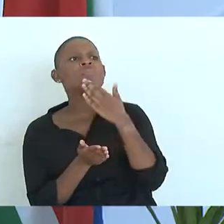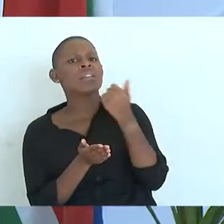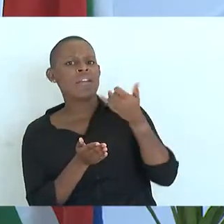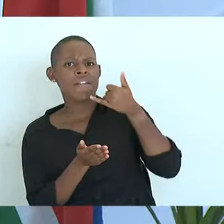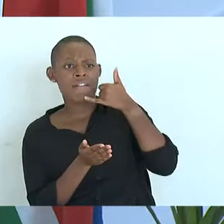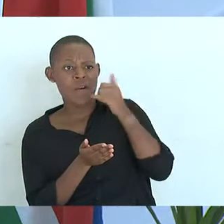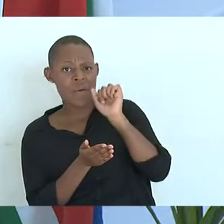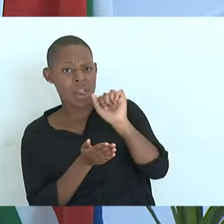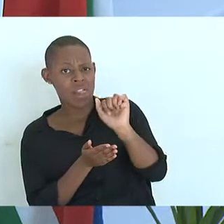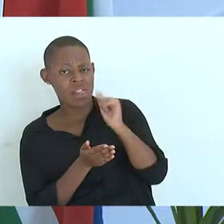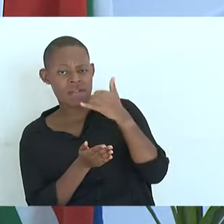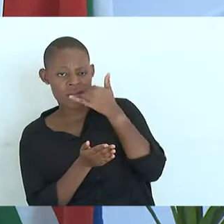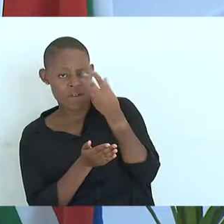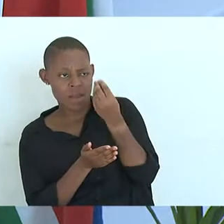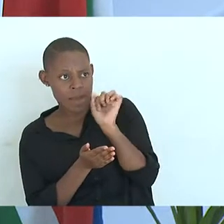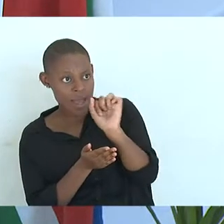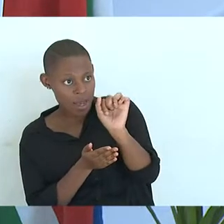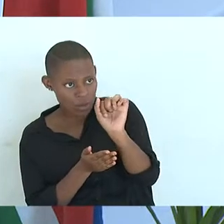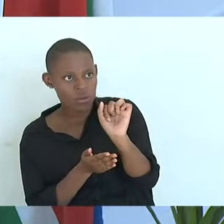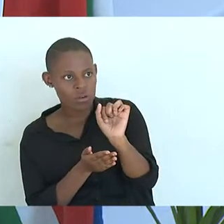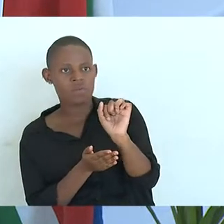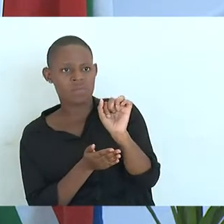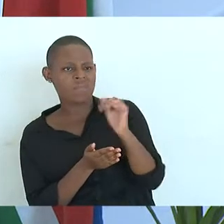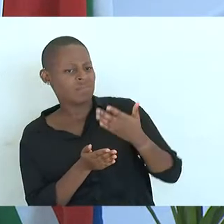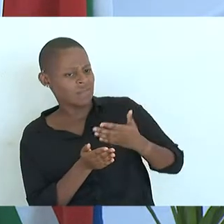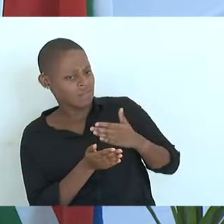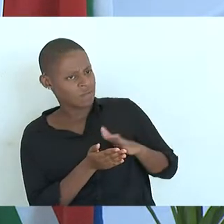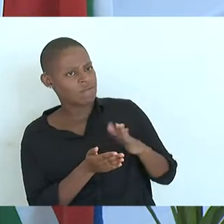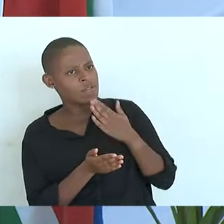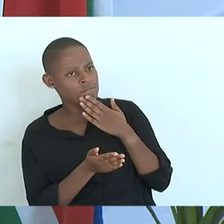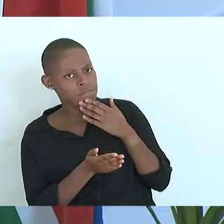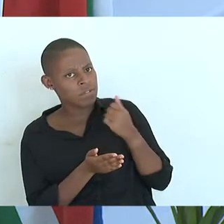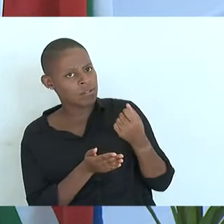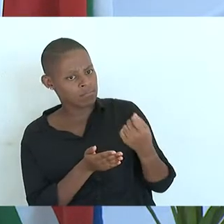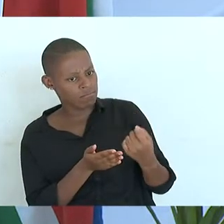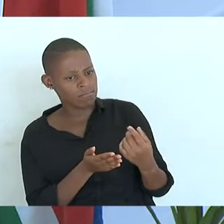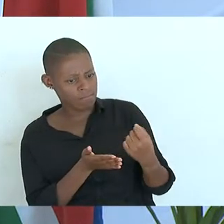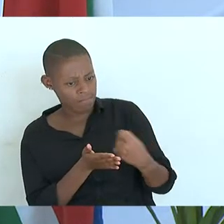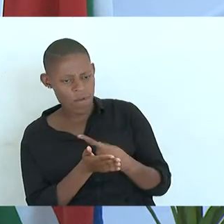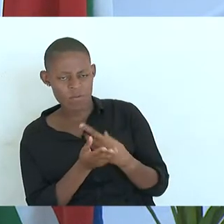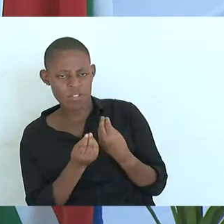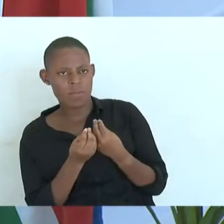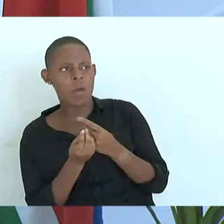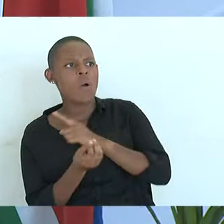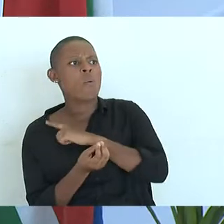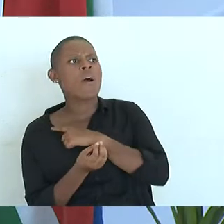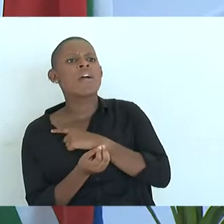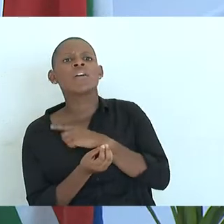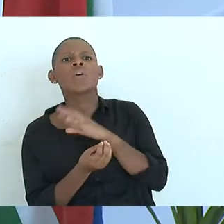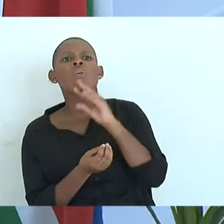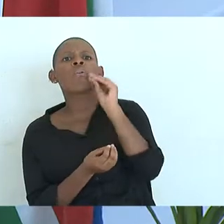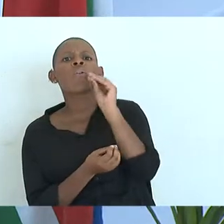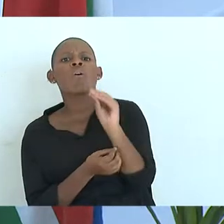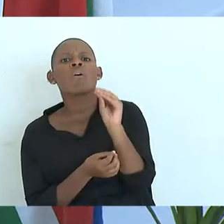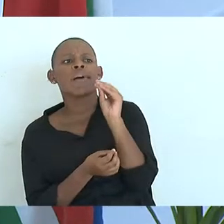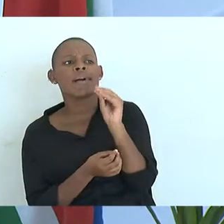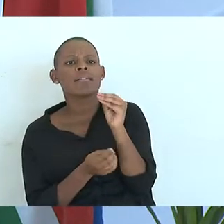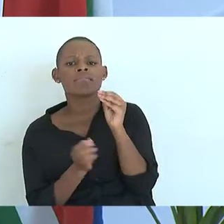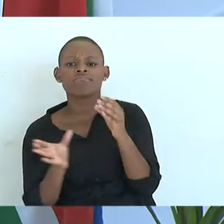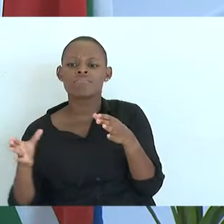ngoba sinekomiti elidila nalento yakuthi umhlaba ubuyele